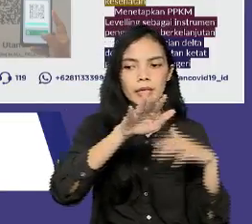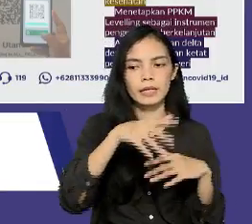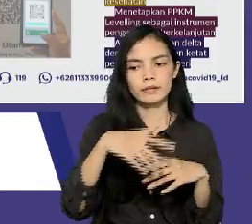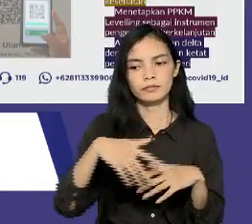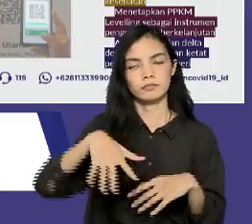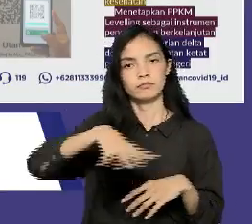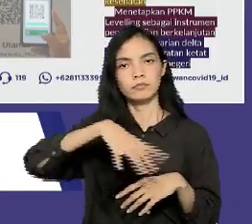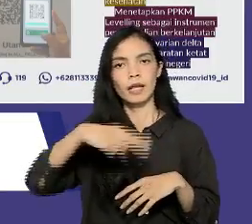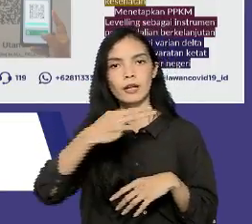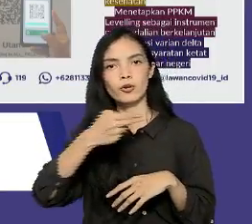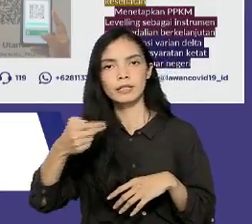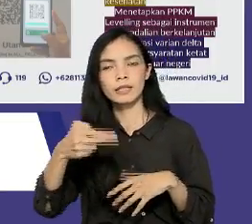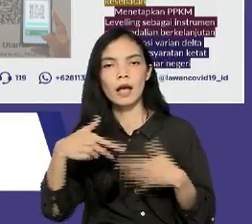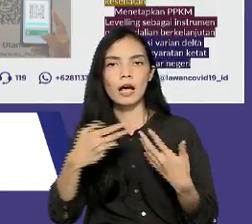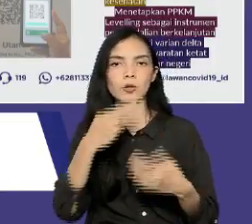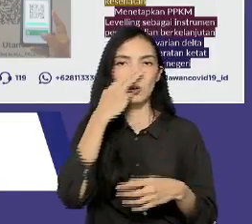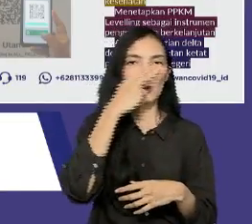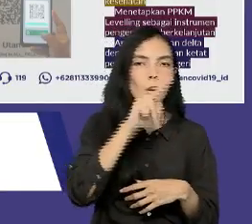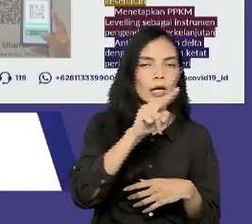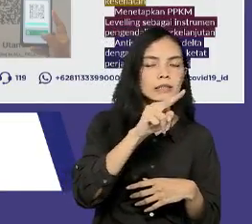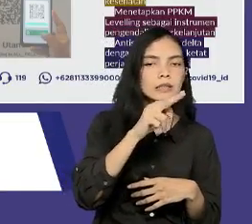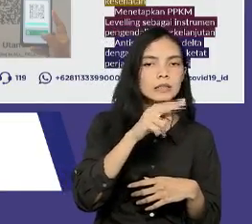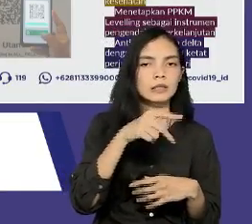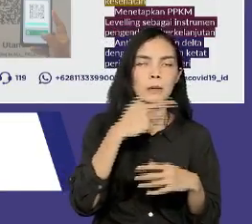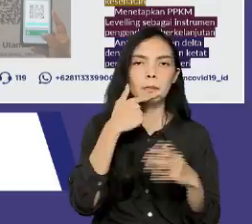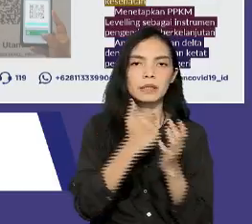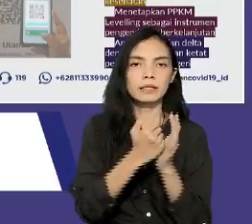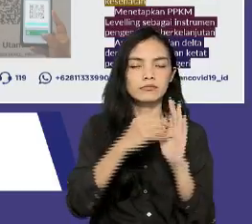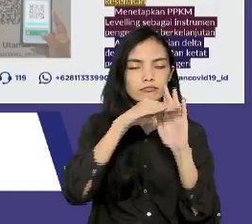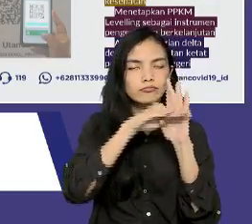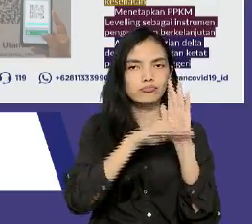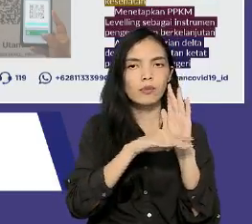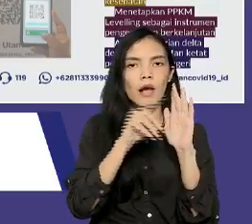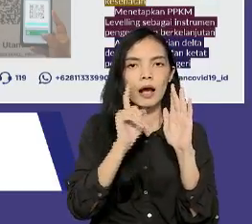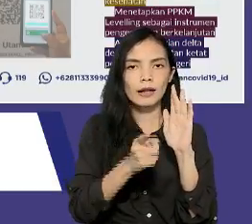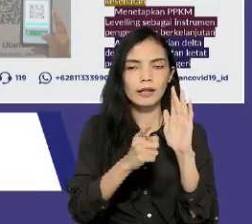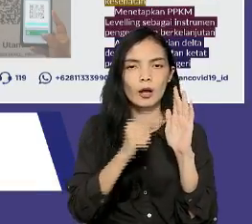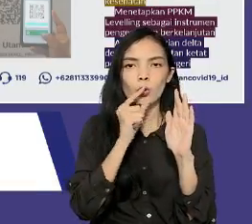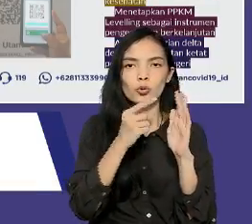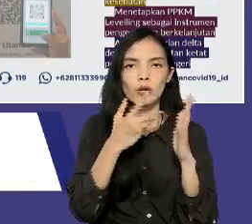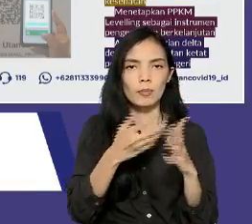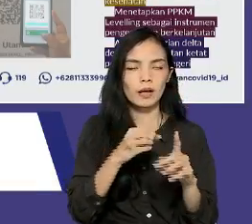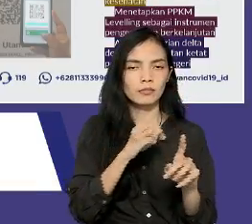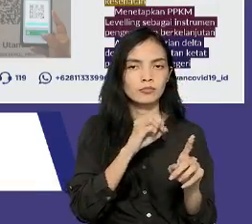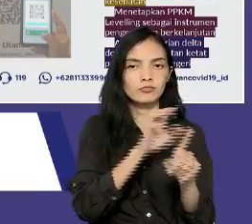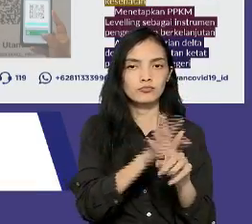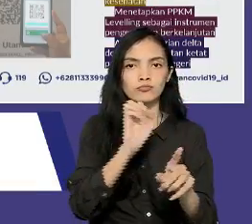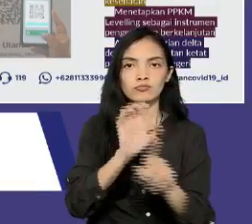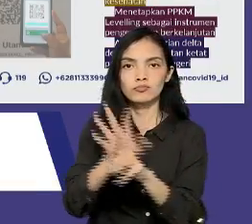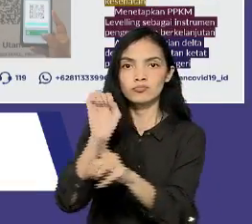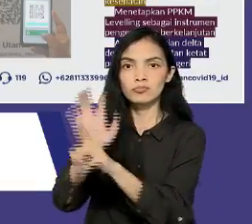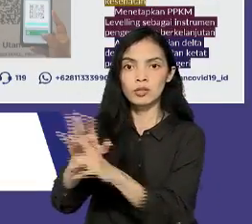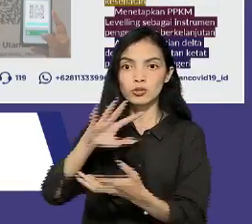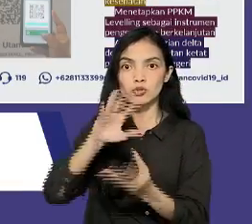dalam negeri maupun luar negeri sangat penting diatur demi mencegah lonjakan kasus